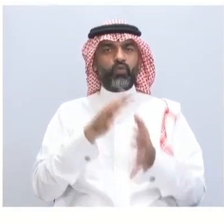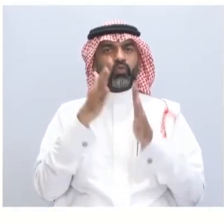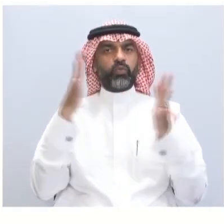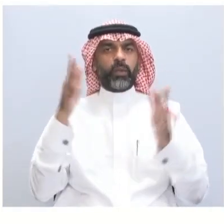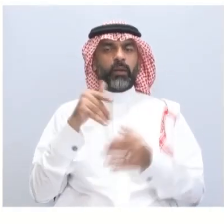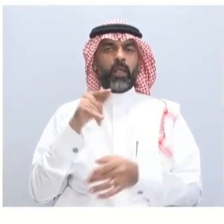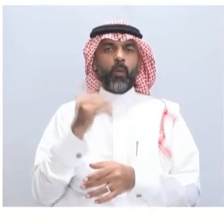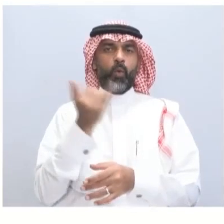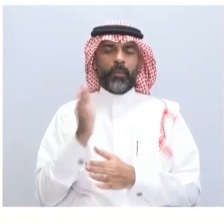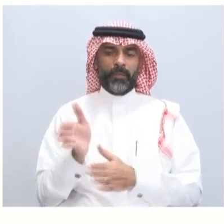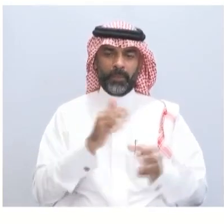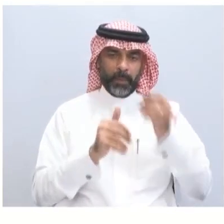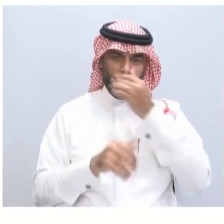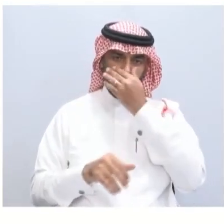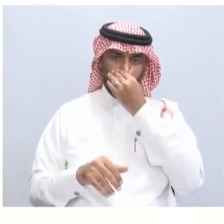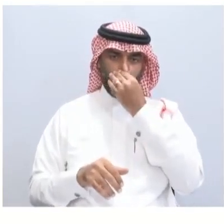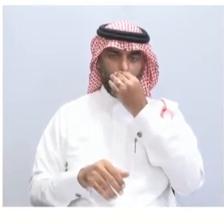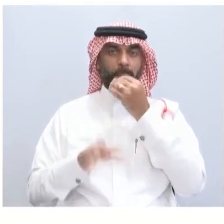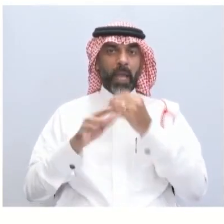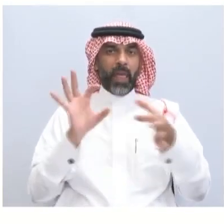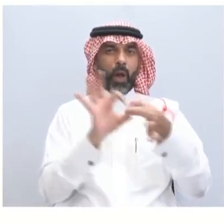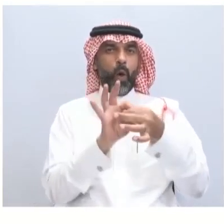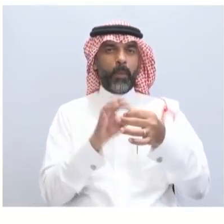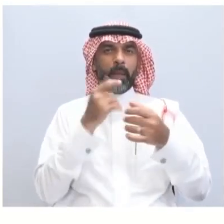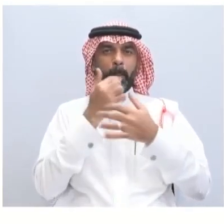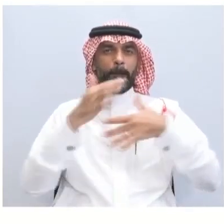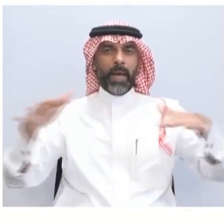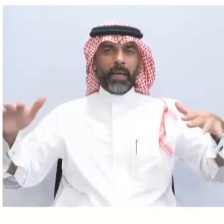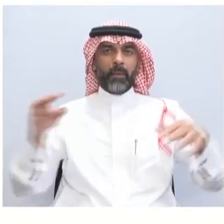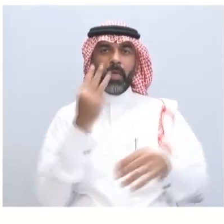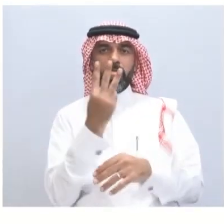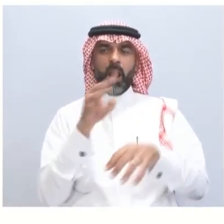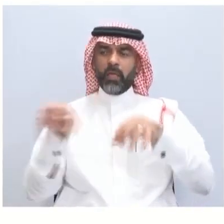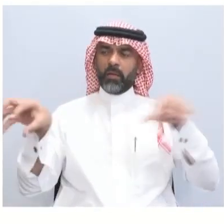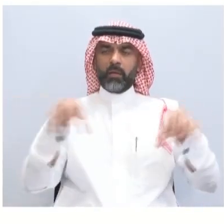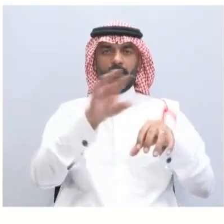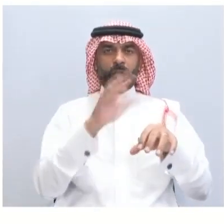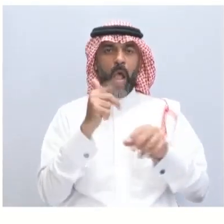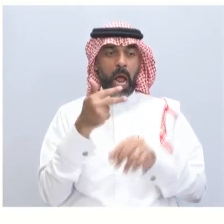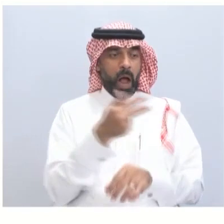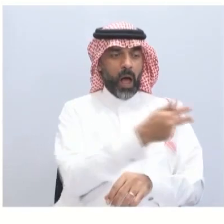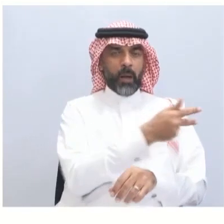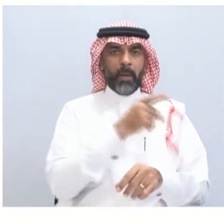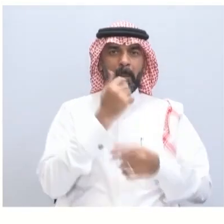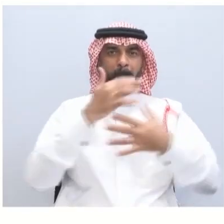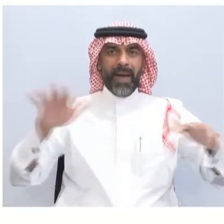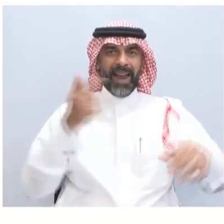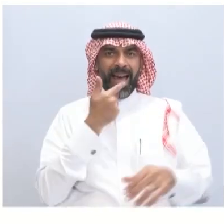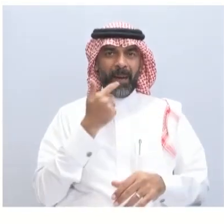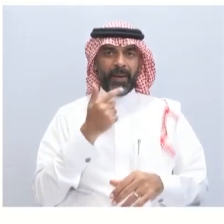ايضا الروابط البحريه من ثلاث جهات الغرب البحر الاحمر ممتازين